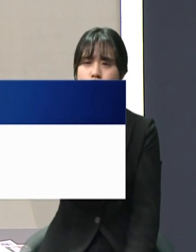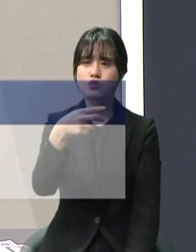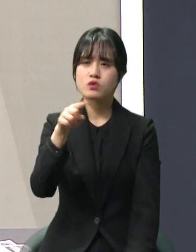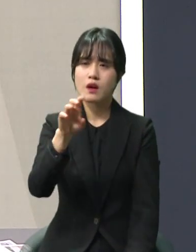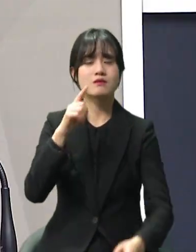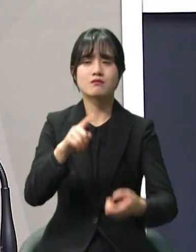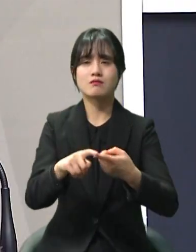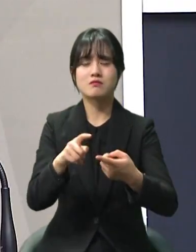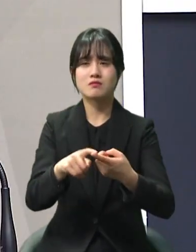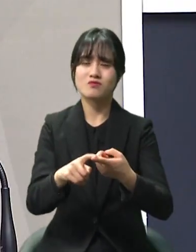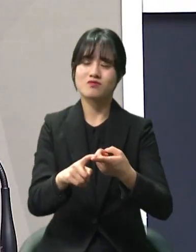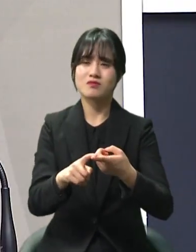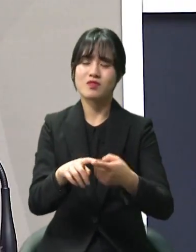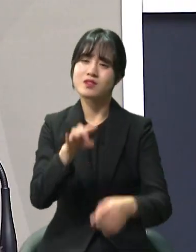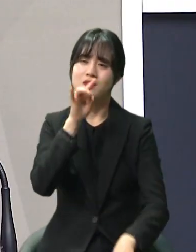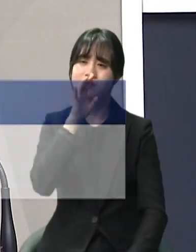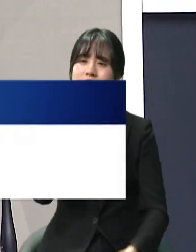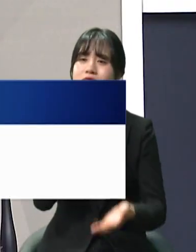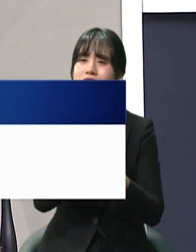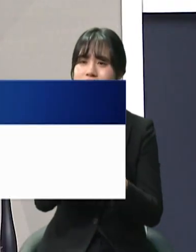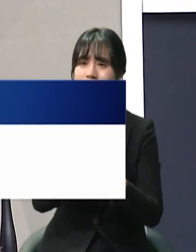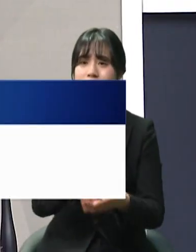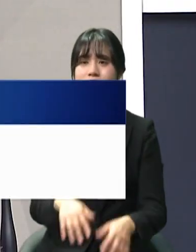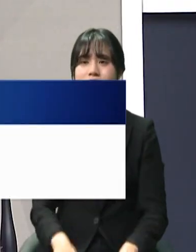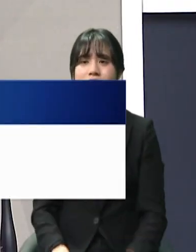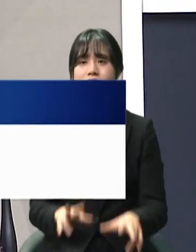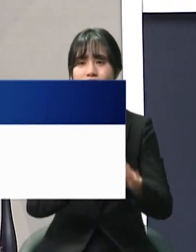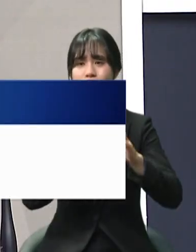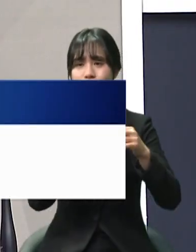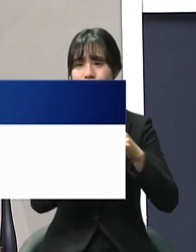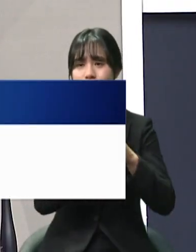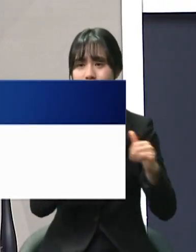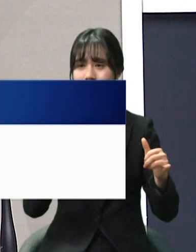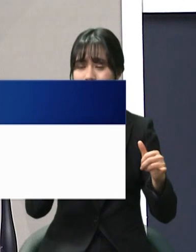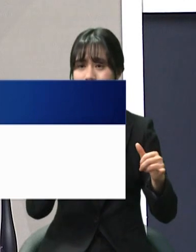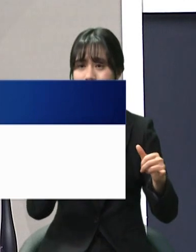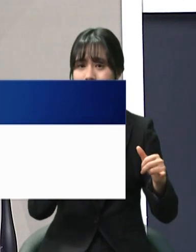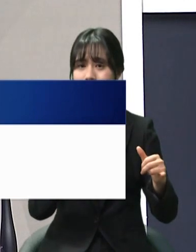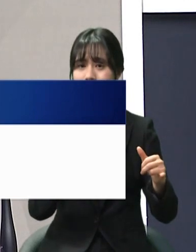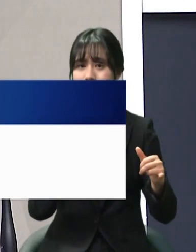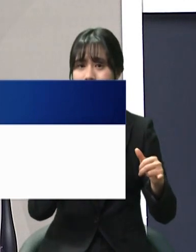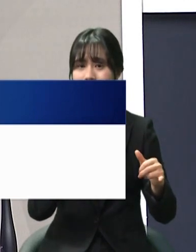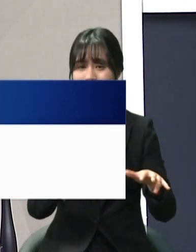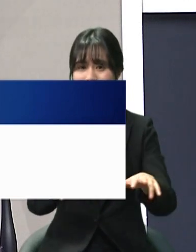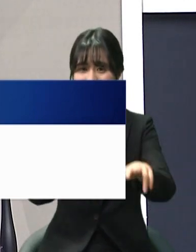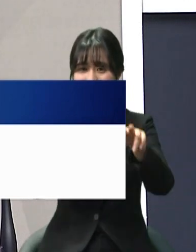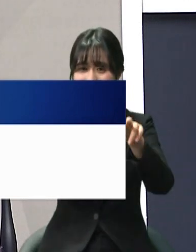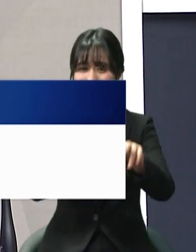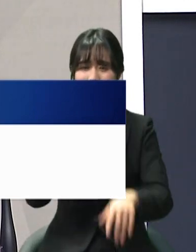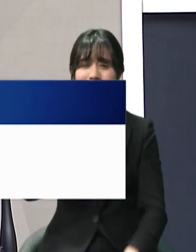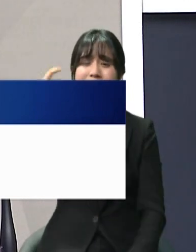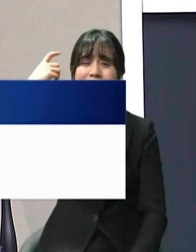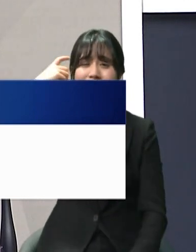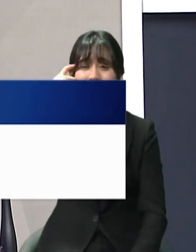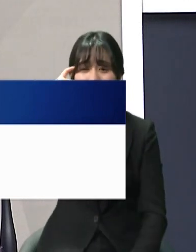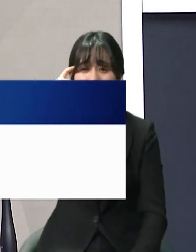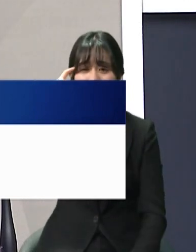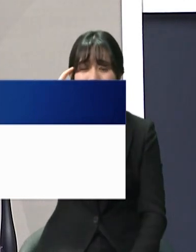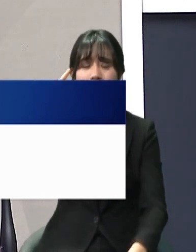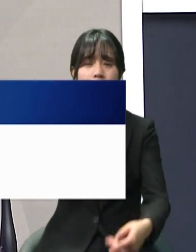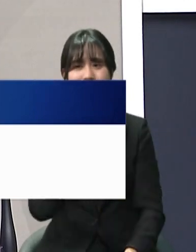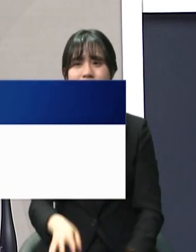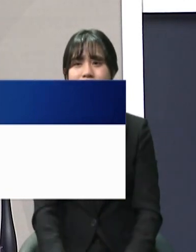생각은 어떠신지. 우리 국민들이 그런 식의 논쟁이나 프레임에서는 이미 다 훨씬 더 수준이